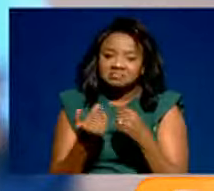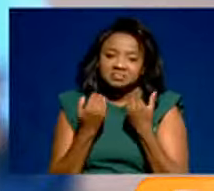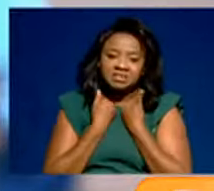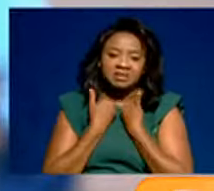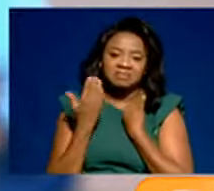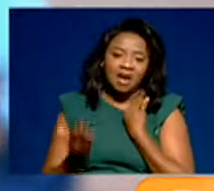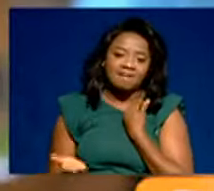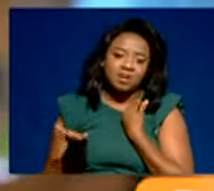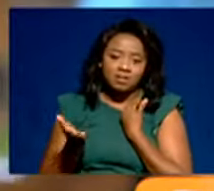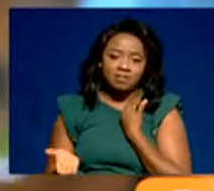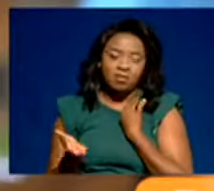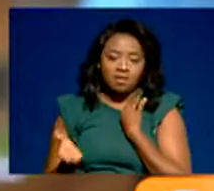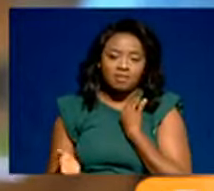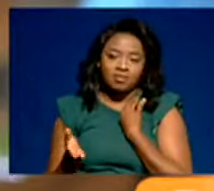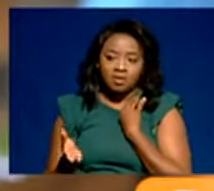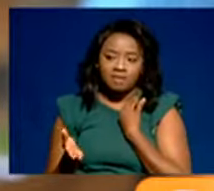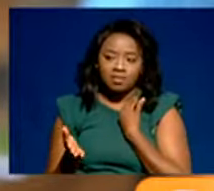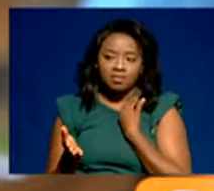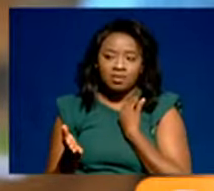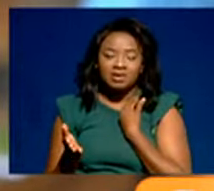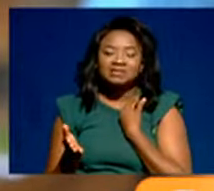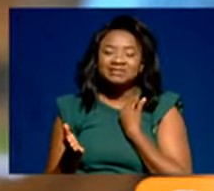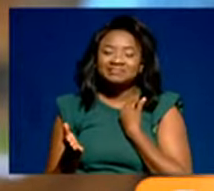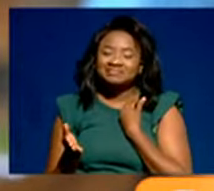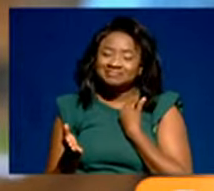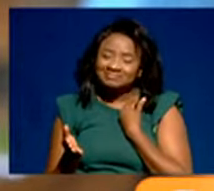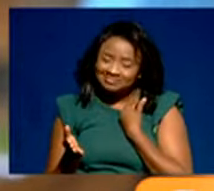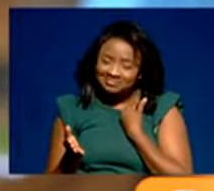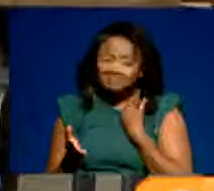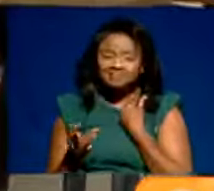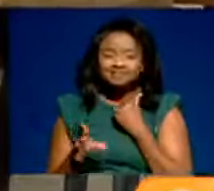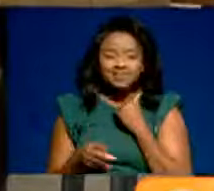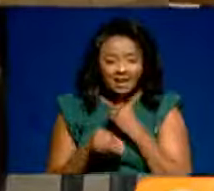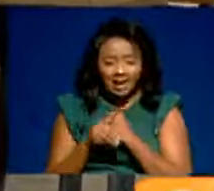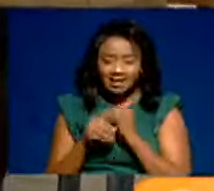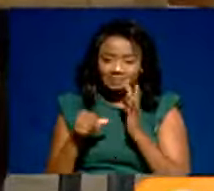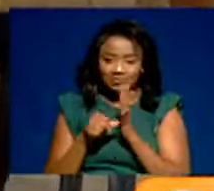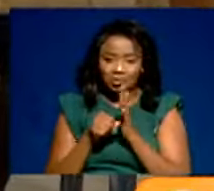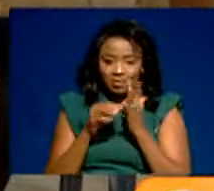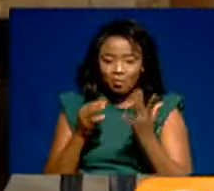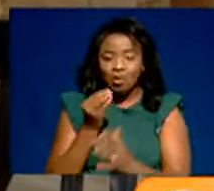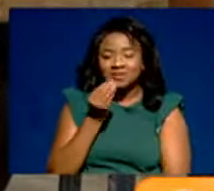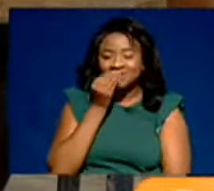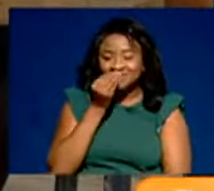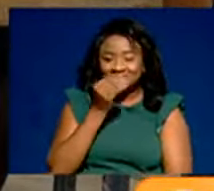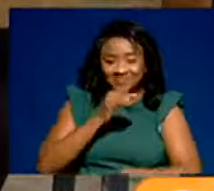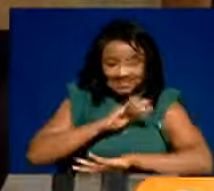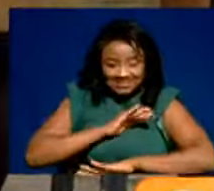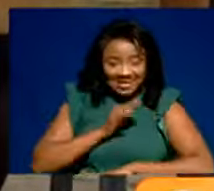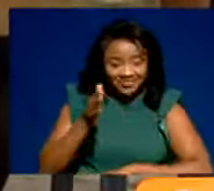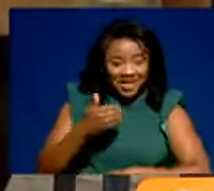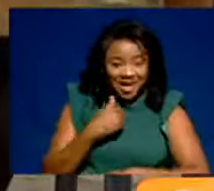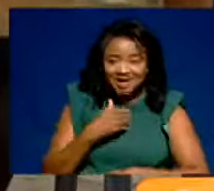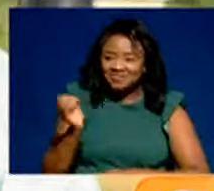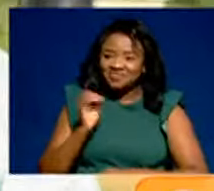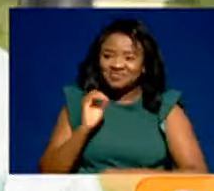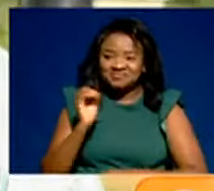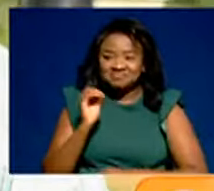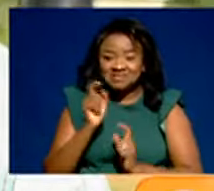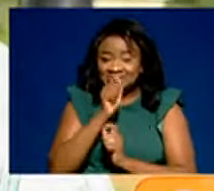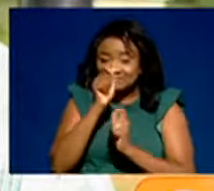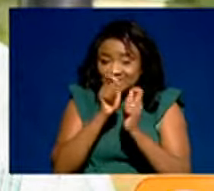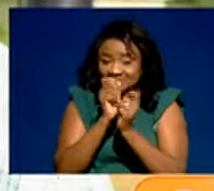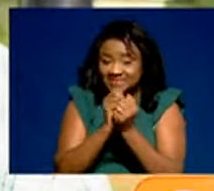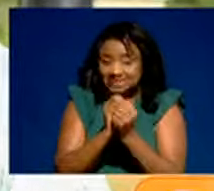kulala. Mbali na mashambulizi haya, shule hizi pia zinakosa vyakula vya kutosha haswa kwa wanafunzi wa sekondari.